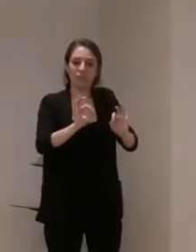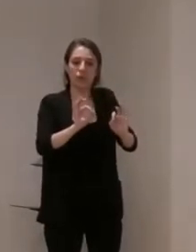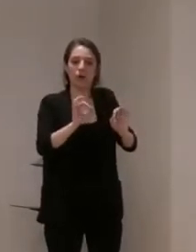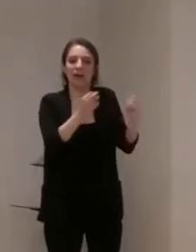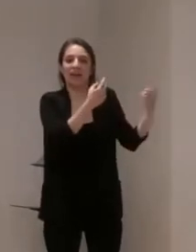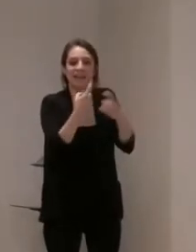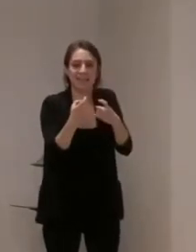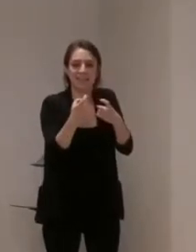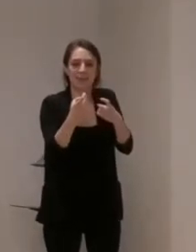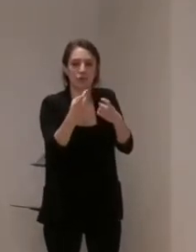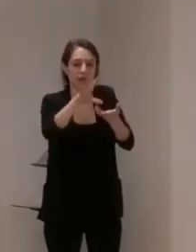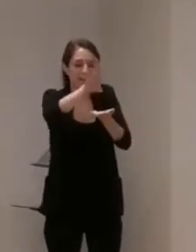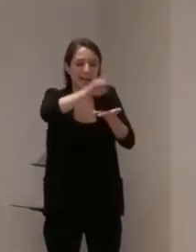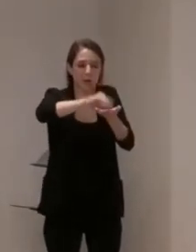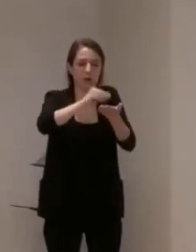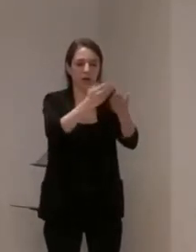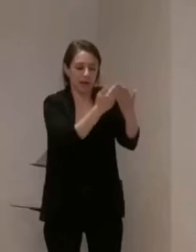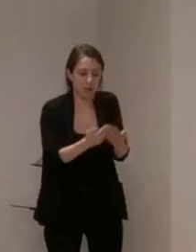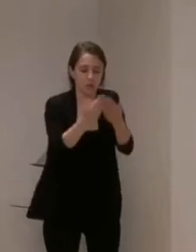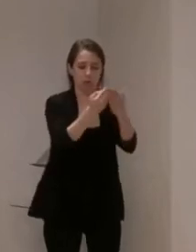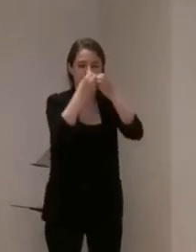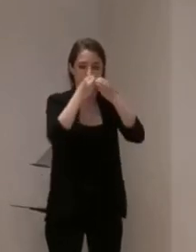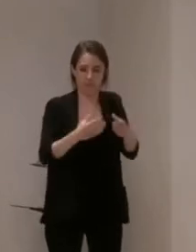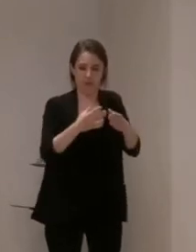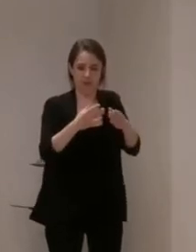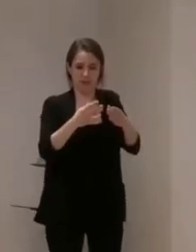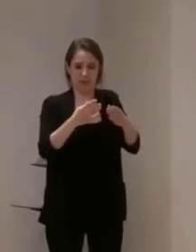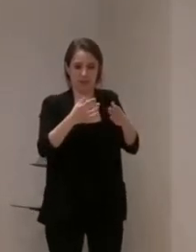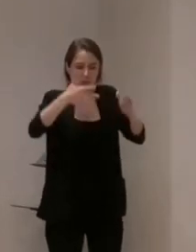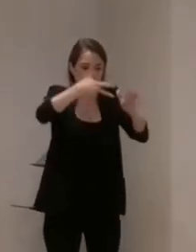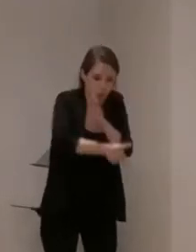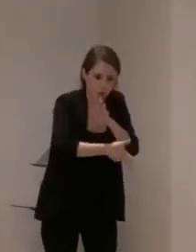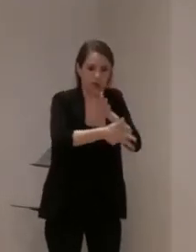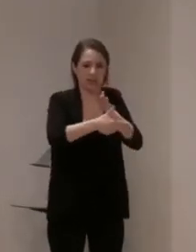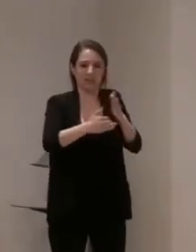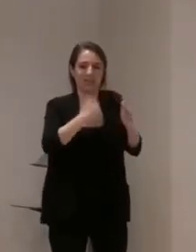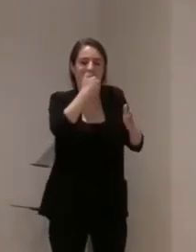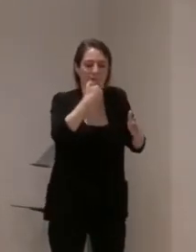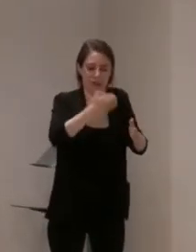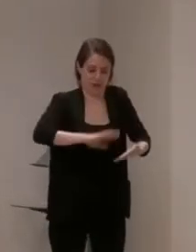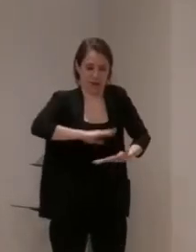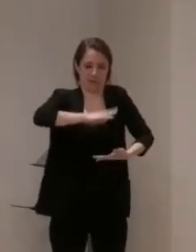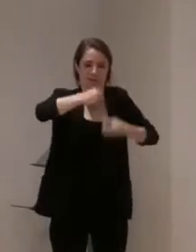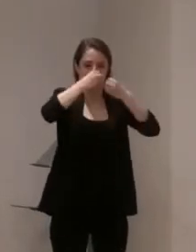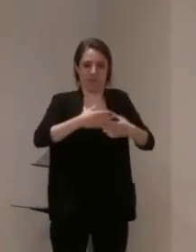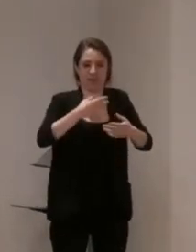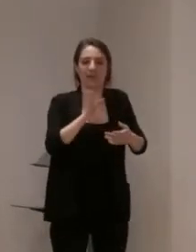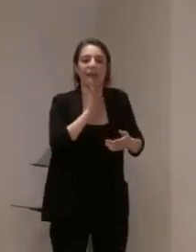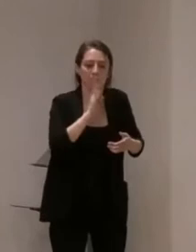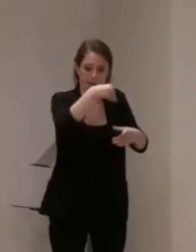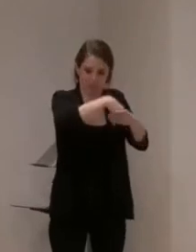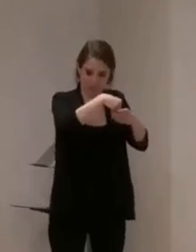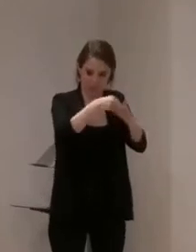rellegir, contextualitzar i explicar. Perquè la gent continua, és a dir, totes